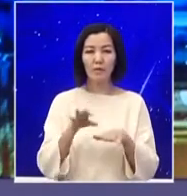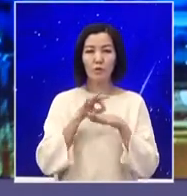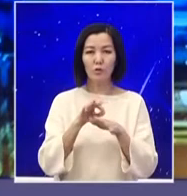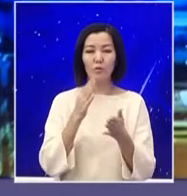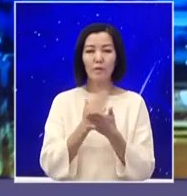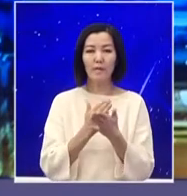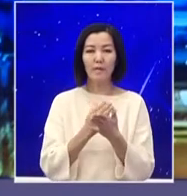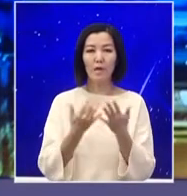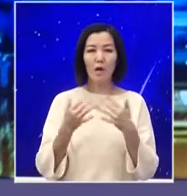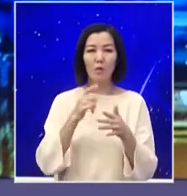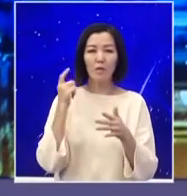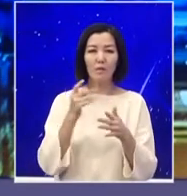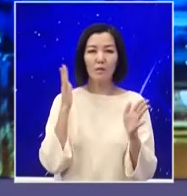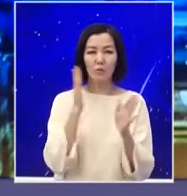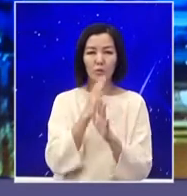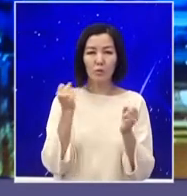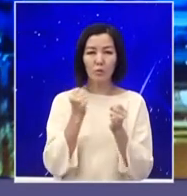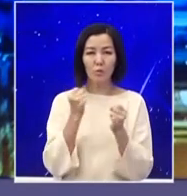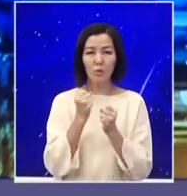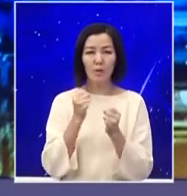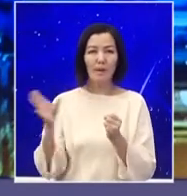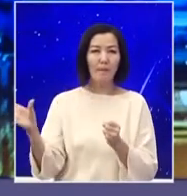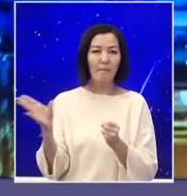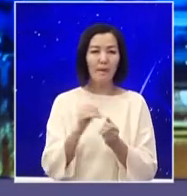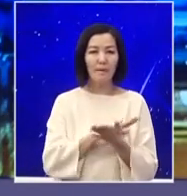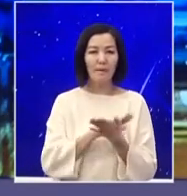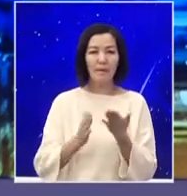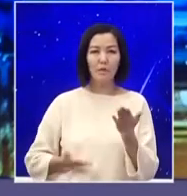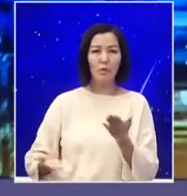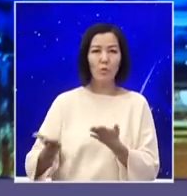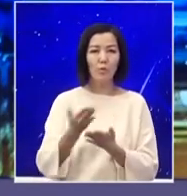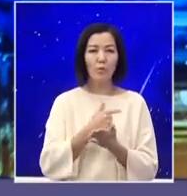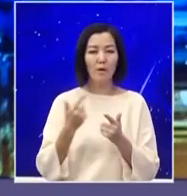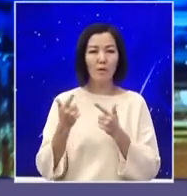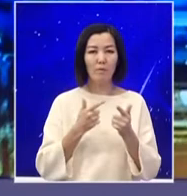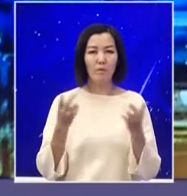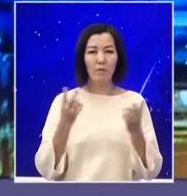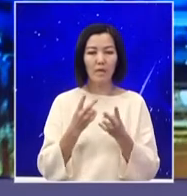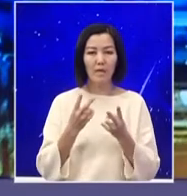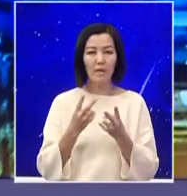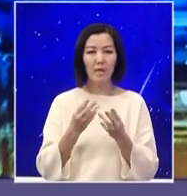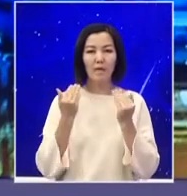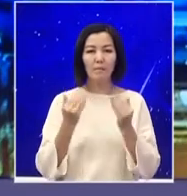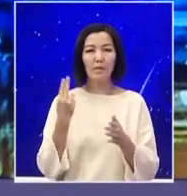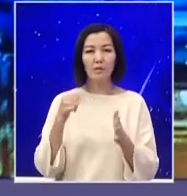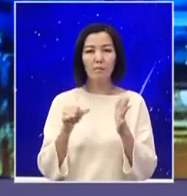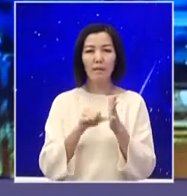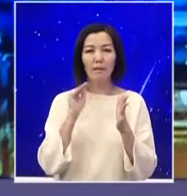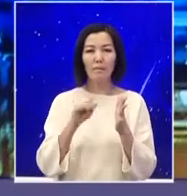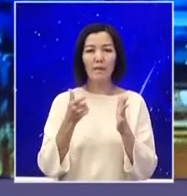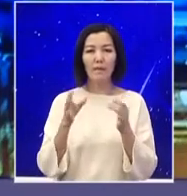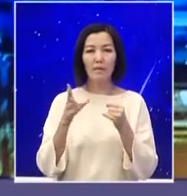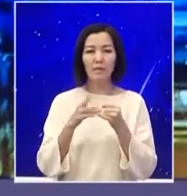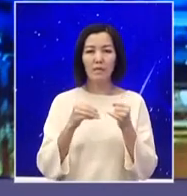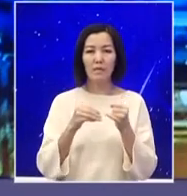Өйткені диқандар ауарайының қолайлы шағында бар өнімді жинап бітуге бекініп отыр. Жергілікті шаруалар биыл 26 мың гектар